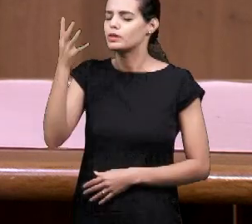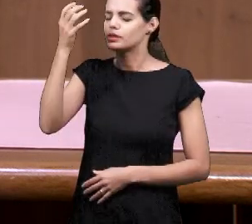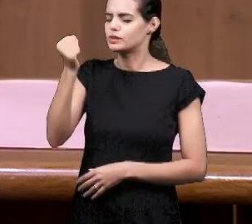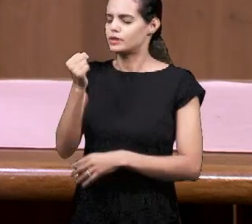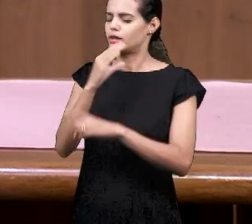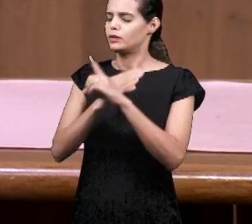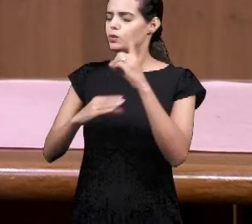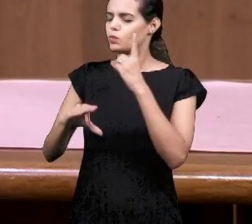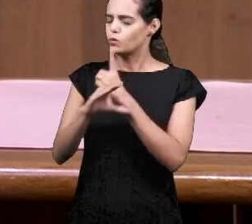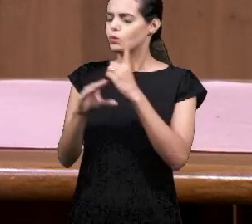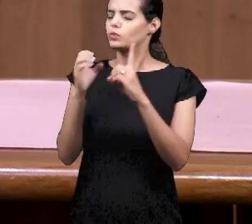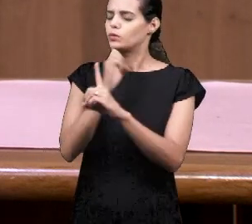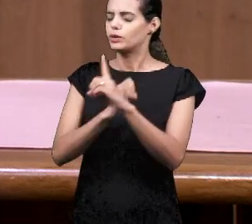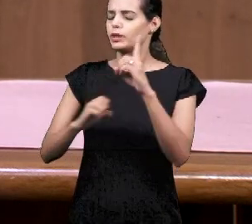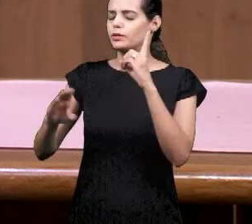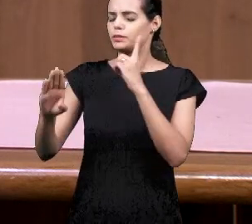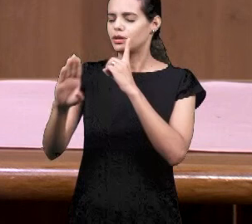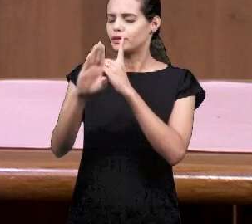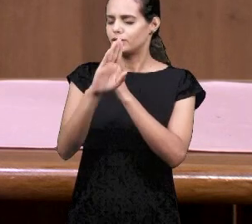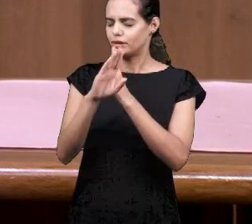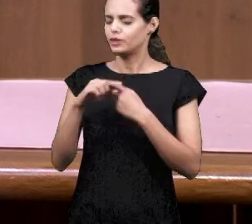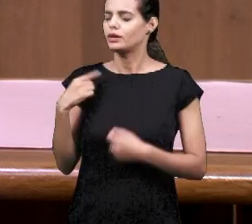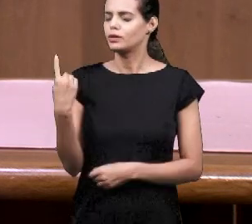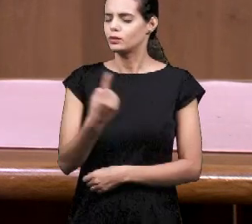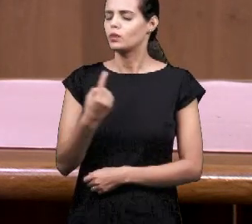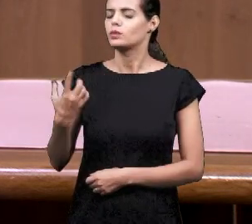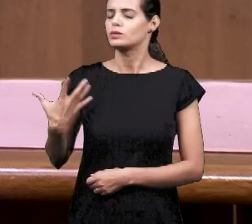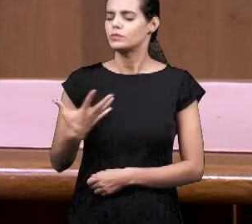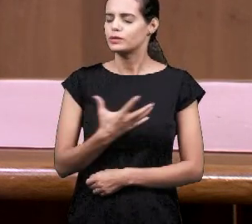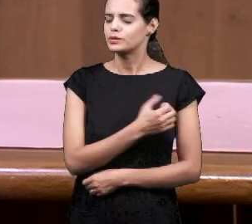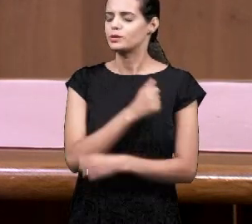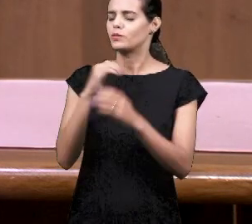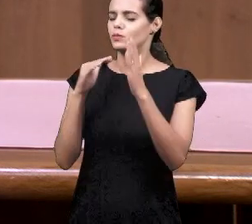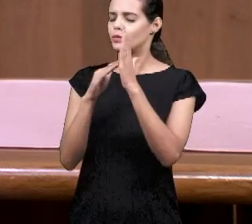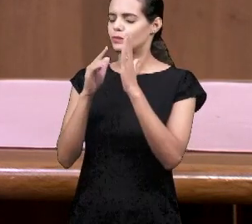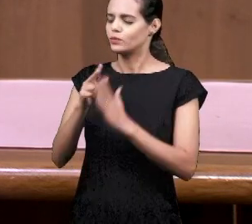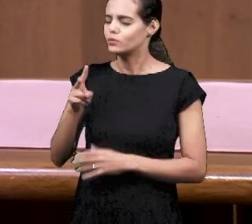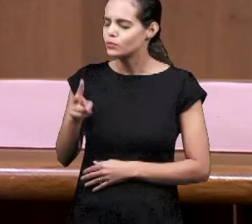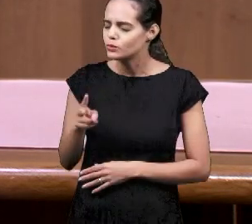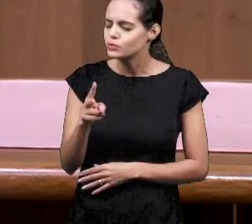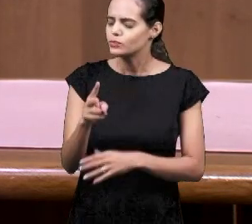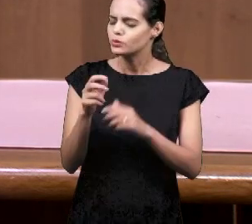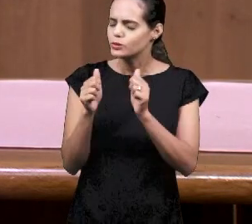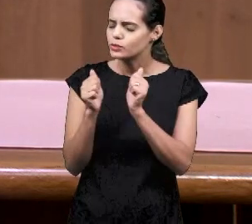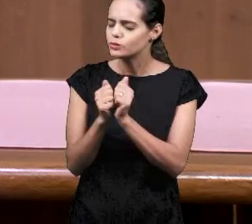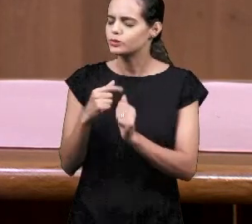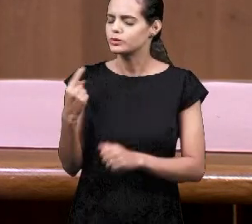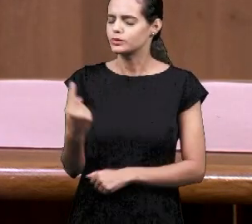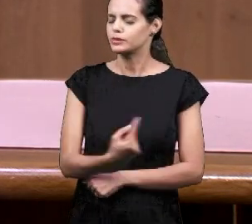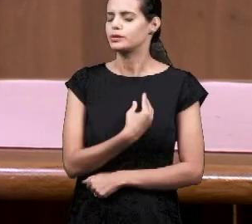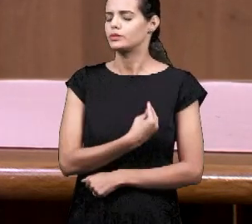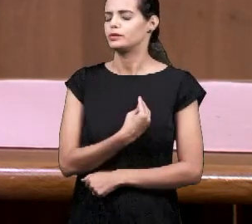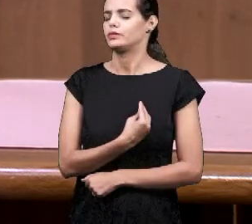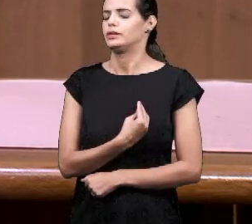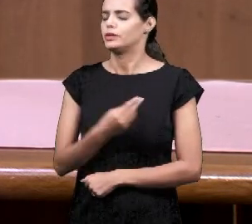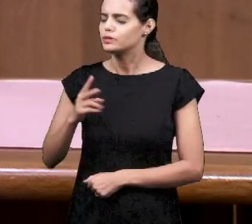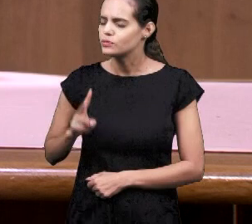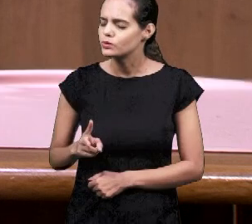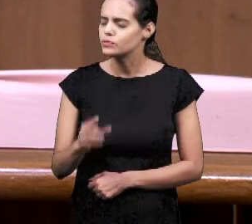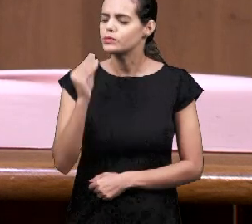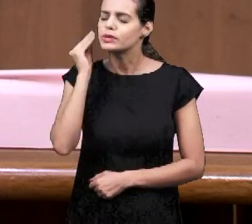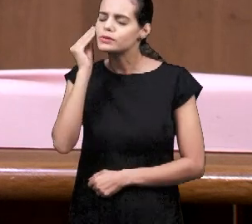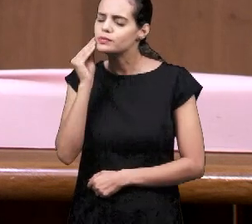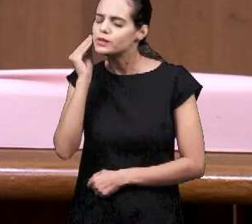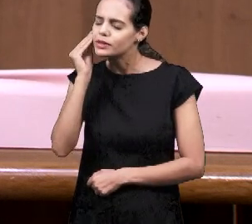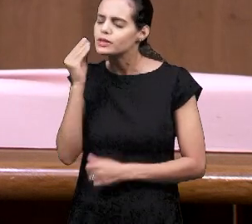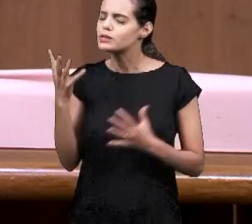ce matin, cette école biblique, notre louange, notre adoration. Continue avec nous, Seigneur, que nous continuons à vivre des expériences merveilleuses à tes pieds le